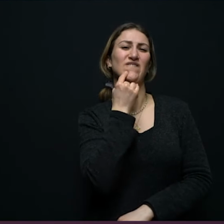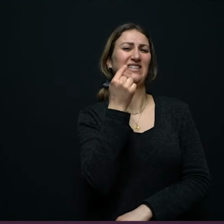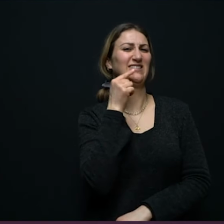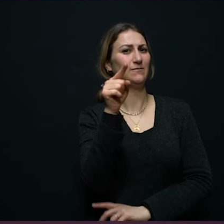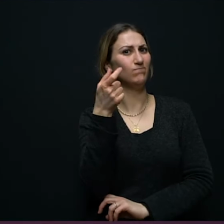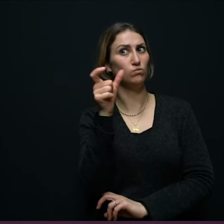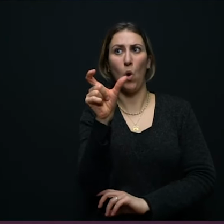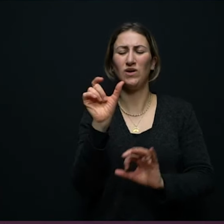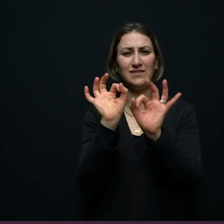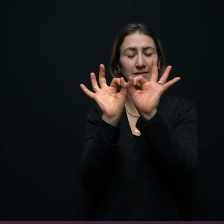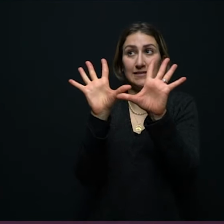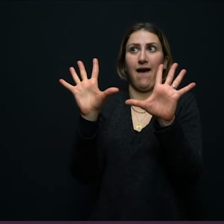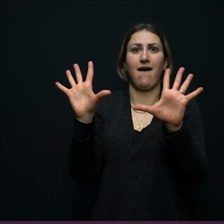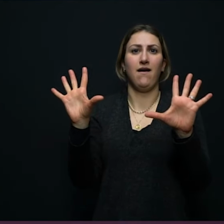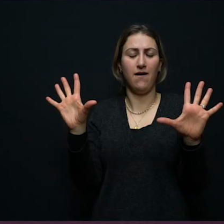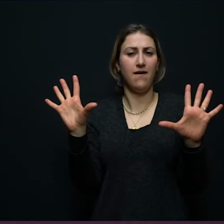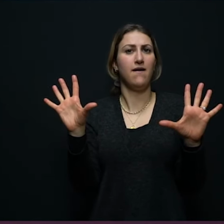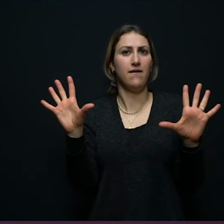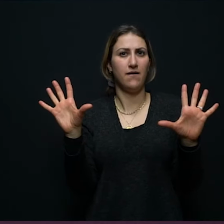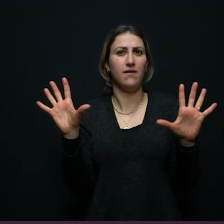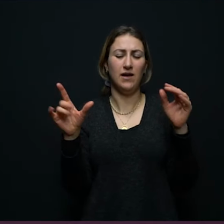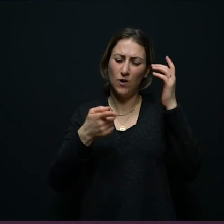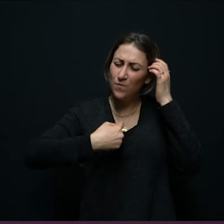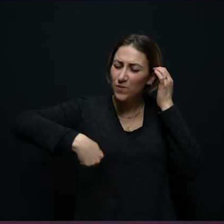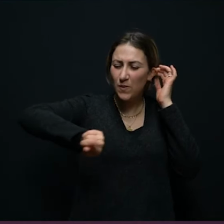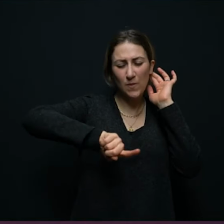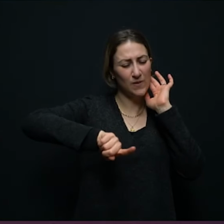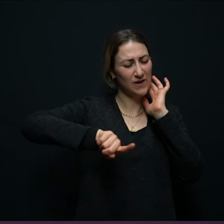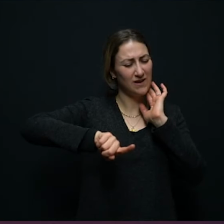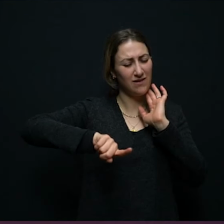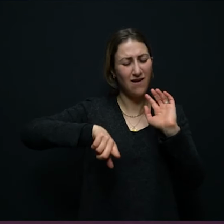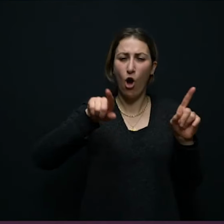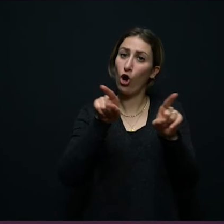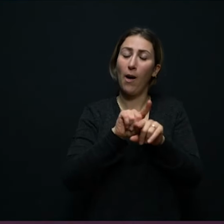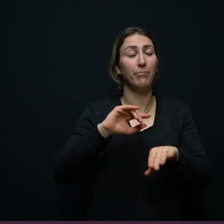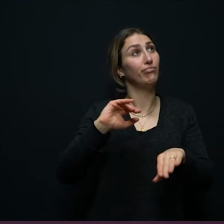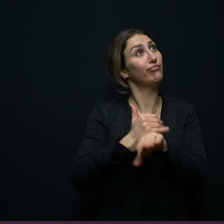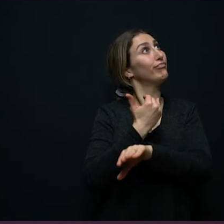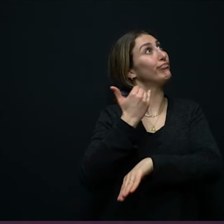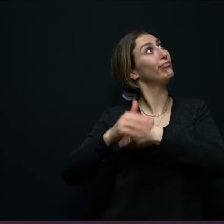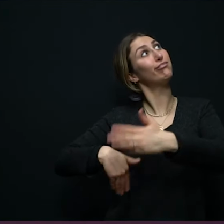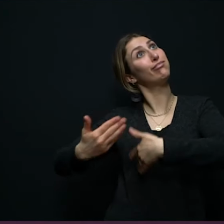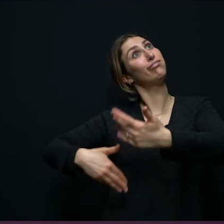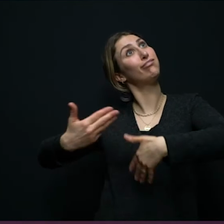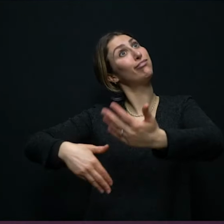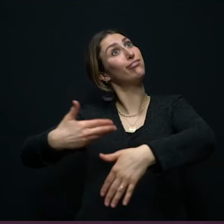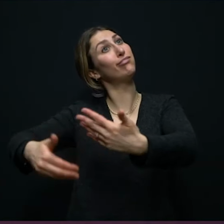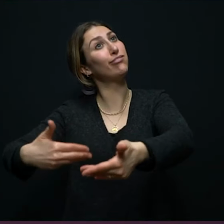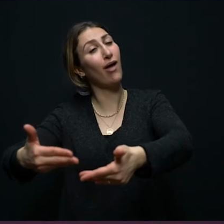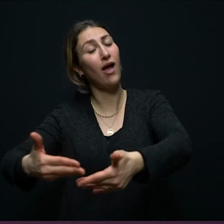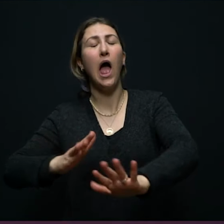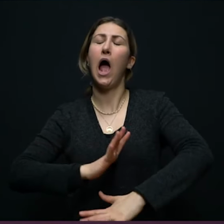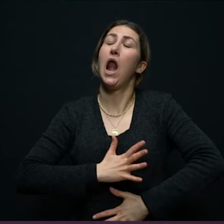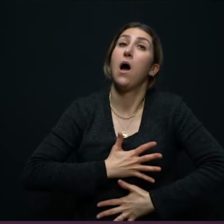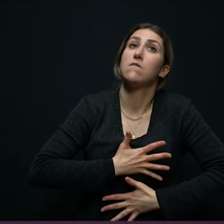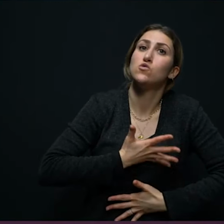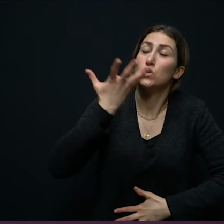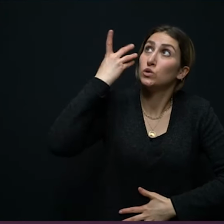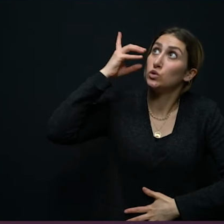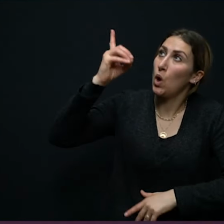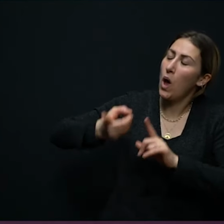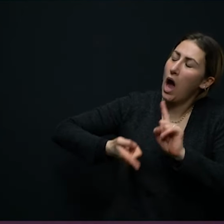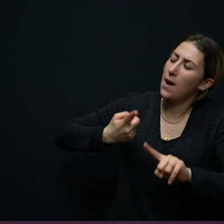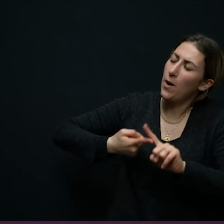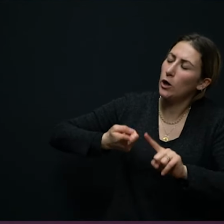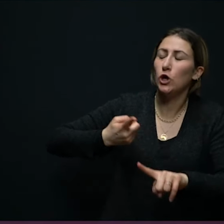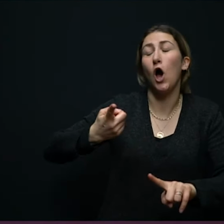je pense qu'il ya bien longtemps que nous sommes passés à autre chose nous sommes des spécialistes pour parler l'amour de dieu nous sommes spécialistes pour